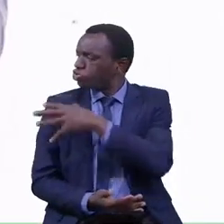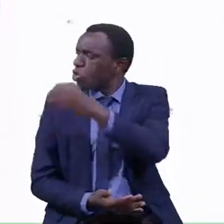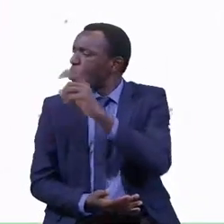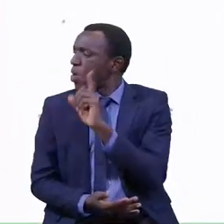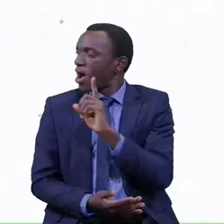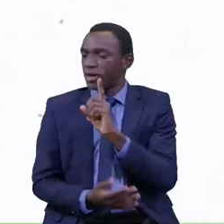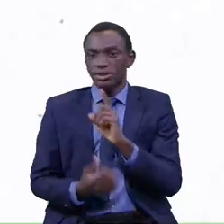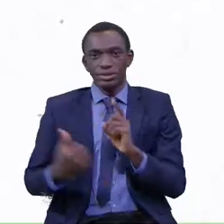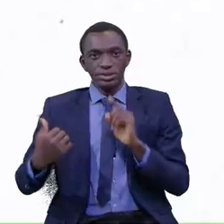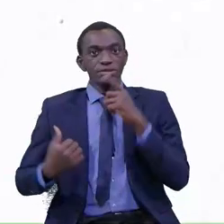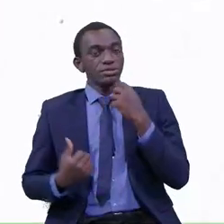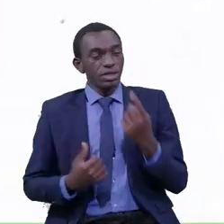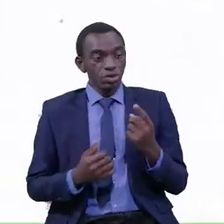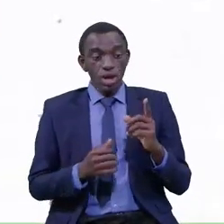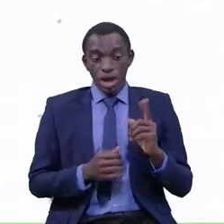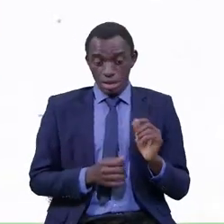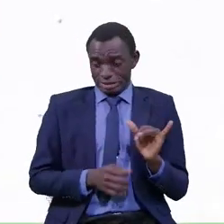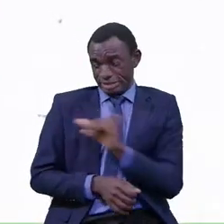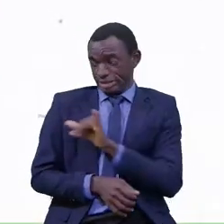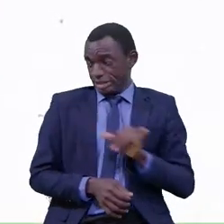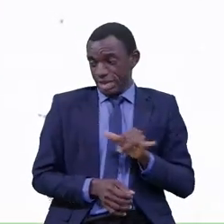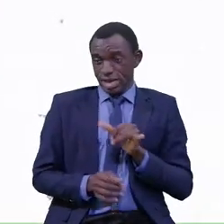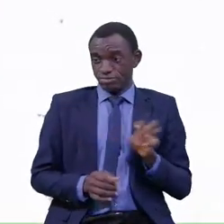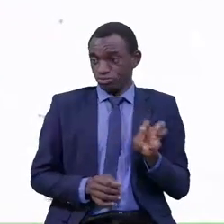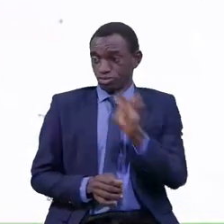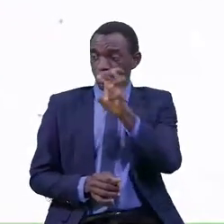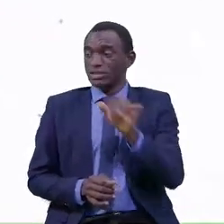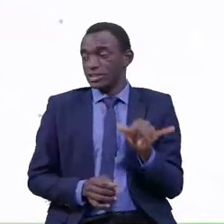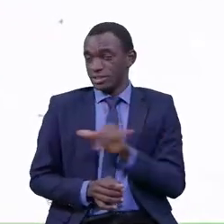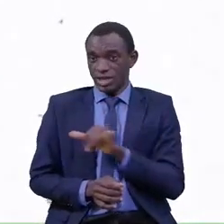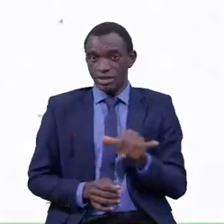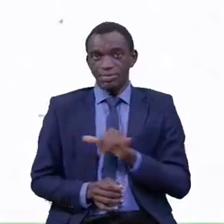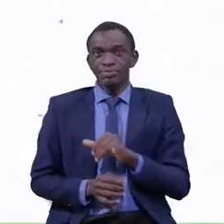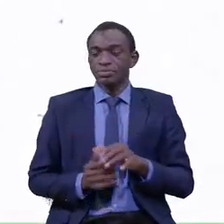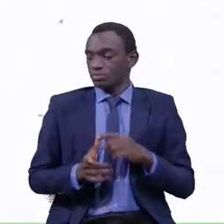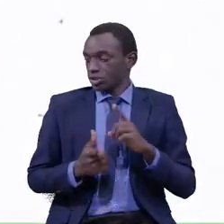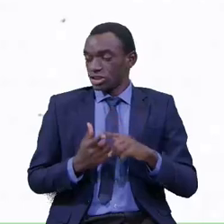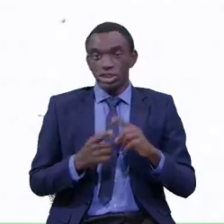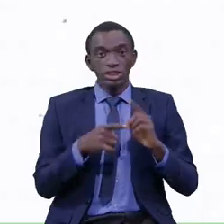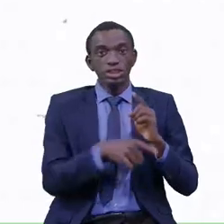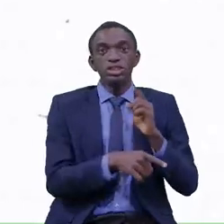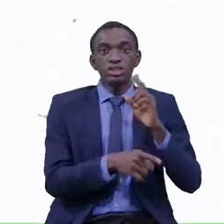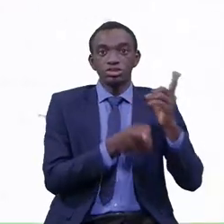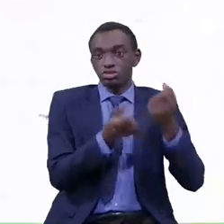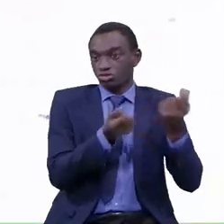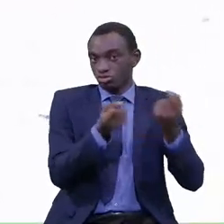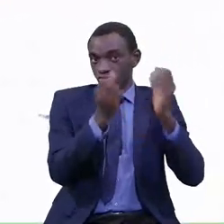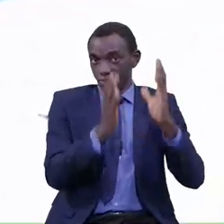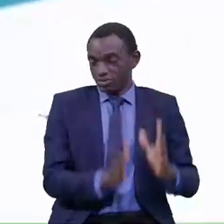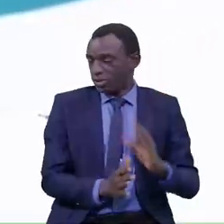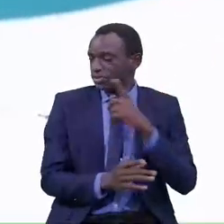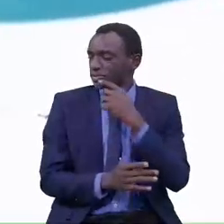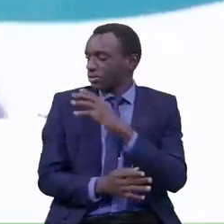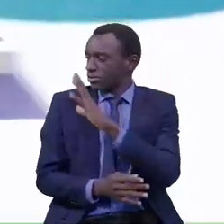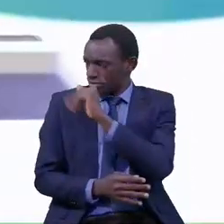le lieu. Le chauffeur allait au même lieu. Alors le chauffeur a dit, tu es